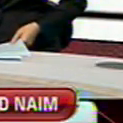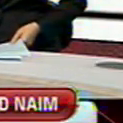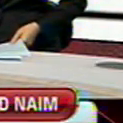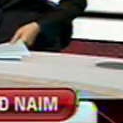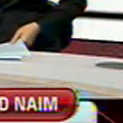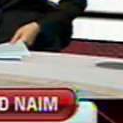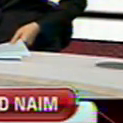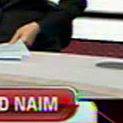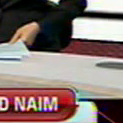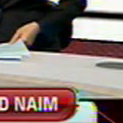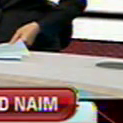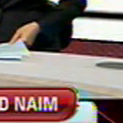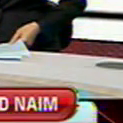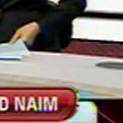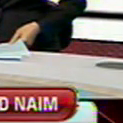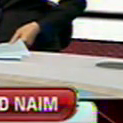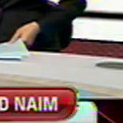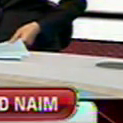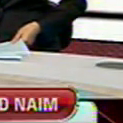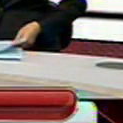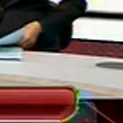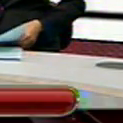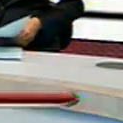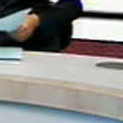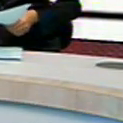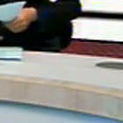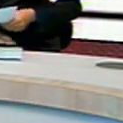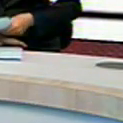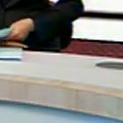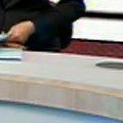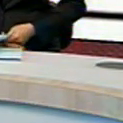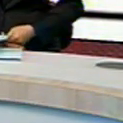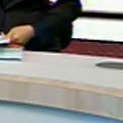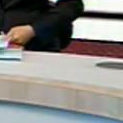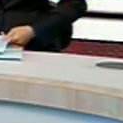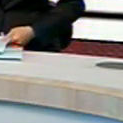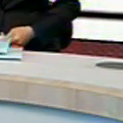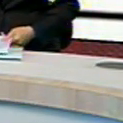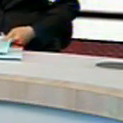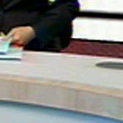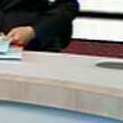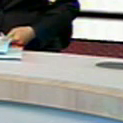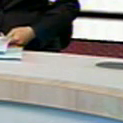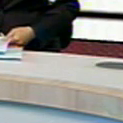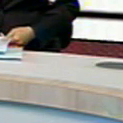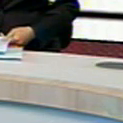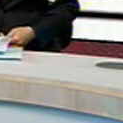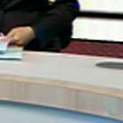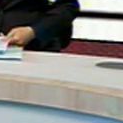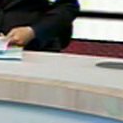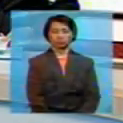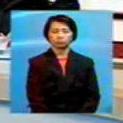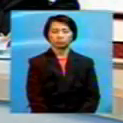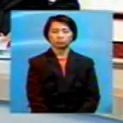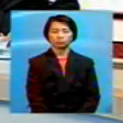ditetapkan akan dilaksana di kawasan pantai timur Sabah bagi mengukuhkan keselamatan kawasan tersebut ketua polis negara Tan Sri Khalid